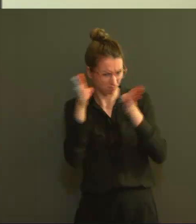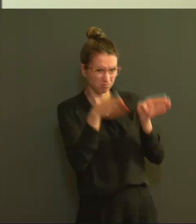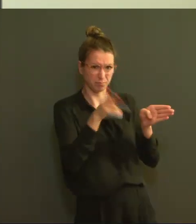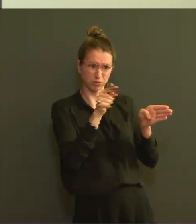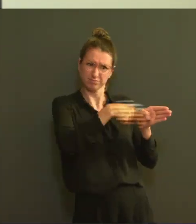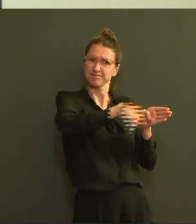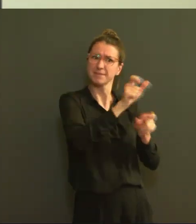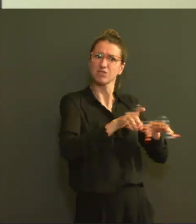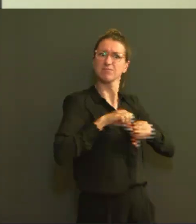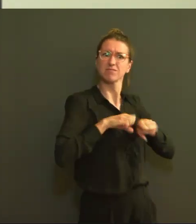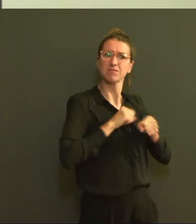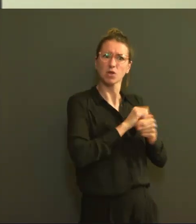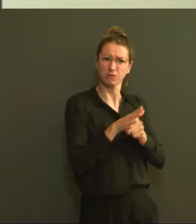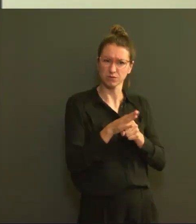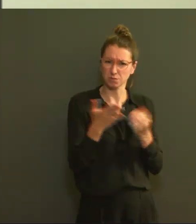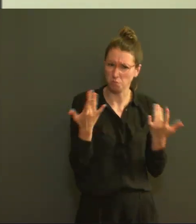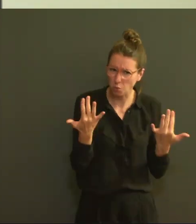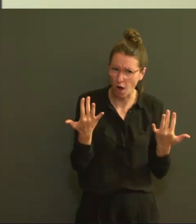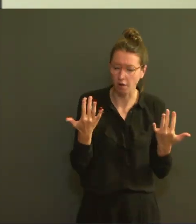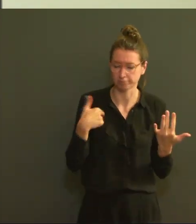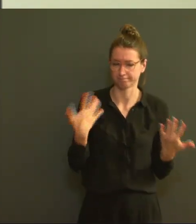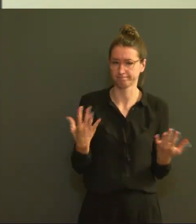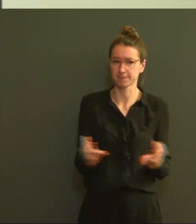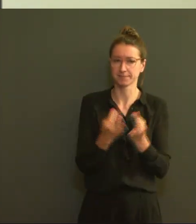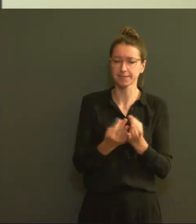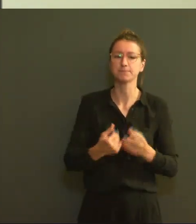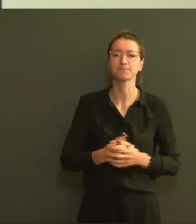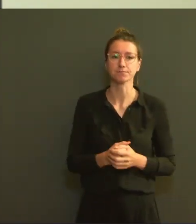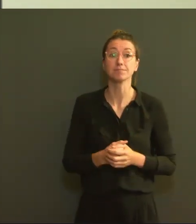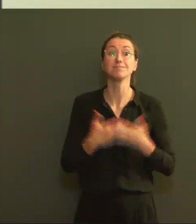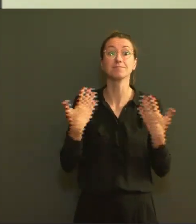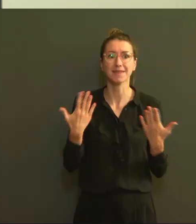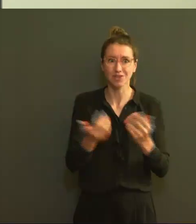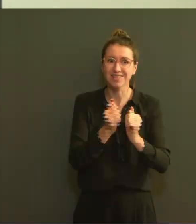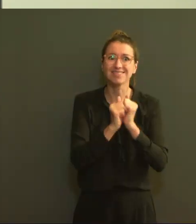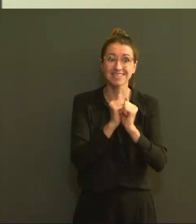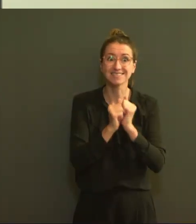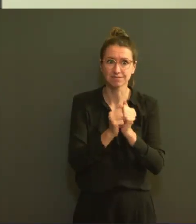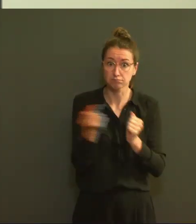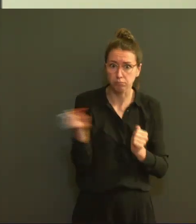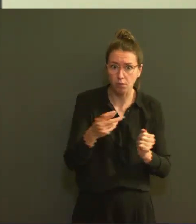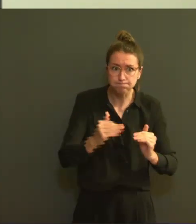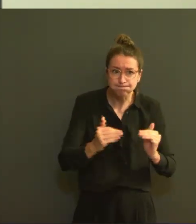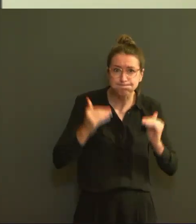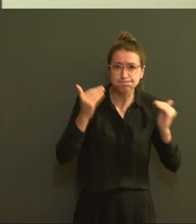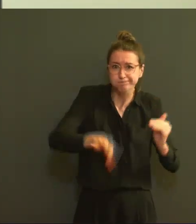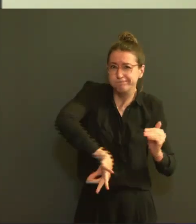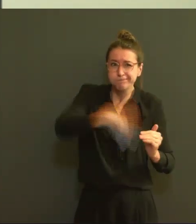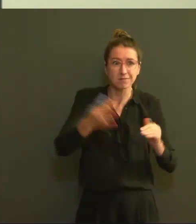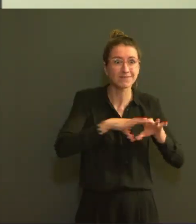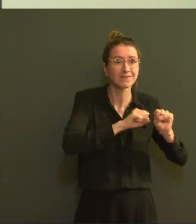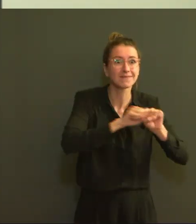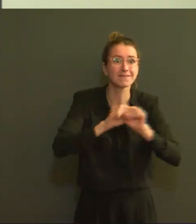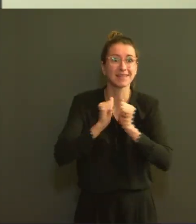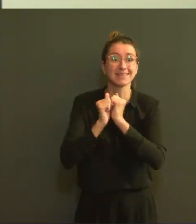Cela tient au fait que pour l'instant, notre capacité de testing est fortement augmentée et ça nous permet de connaître une